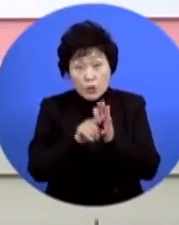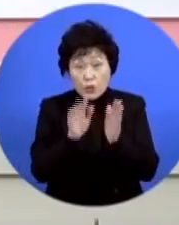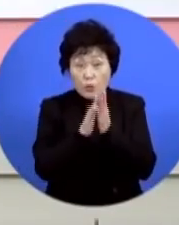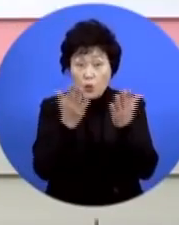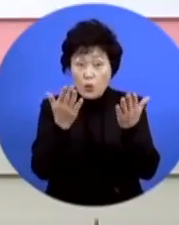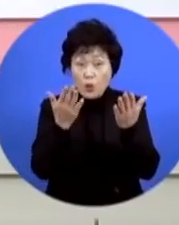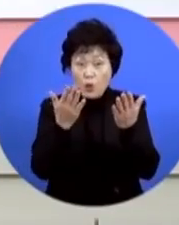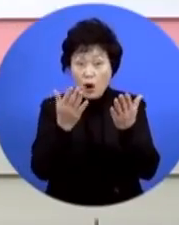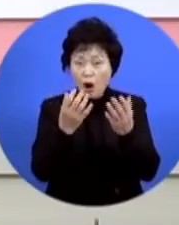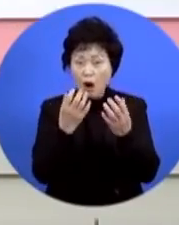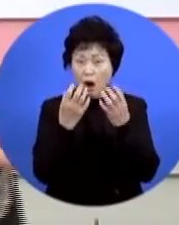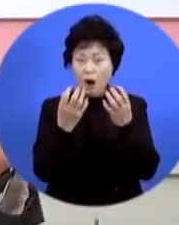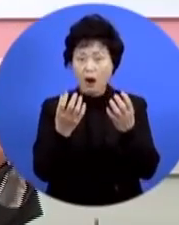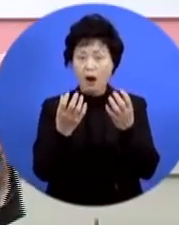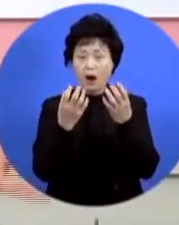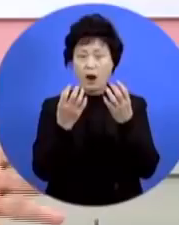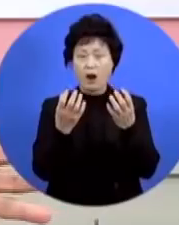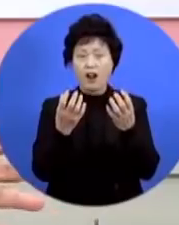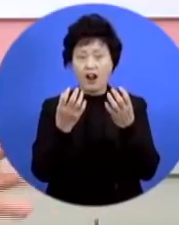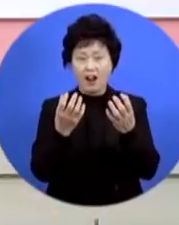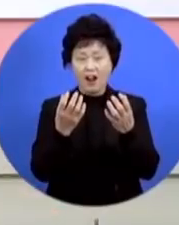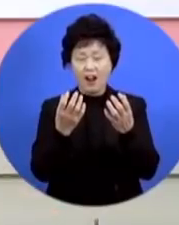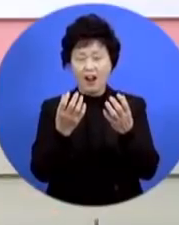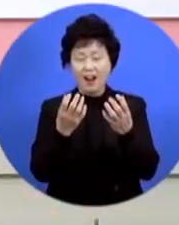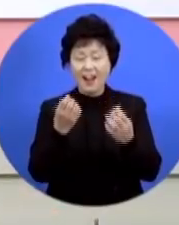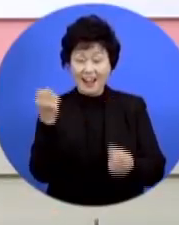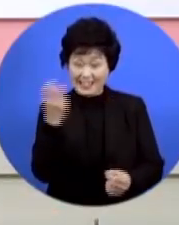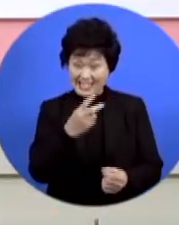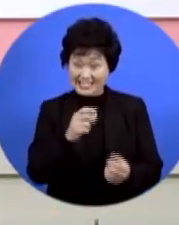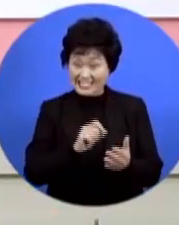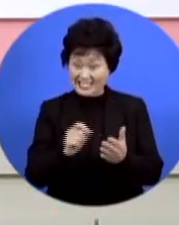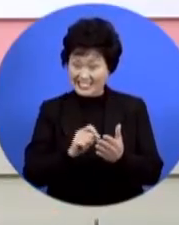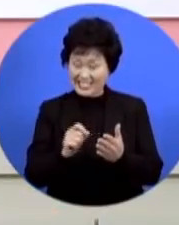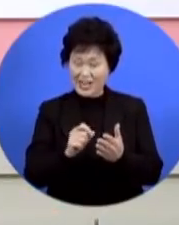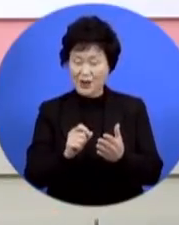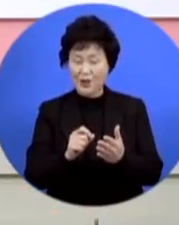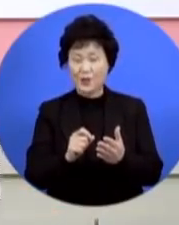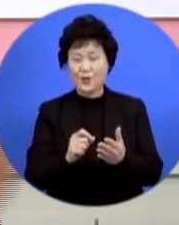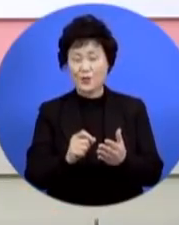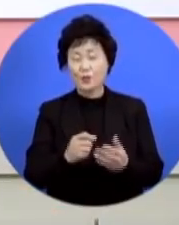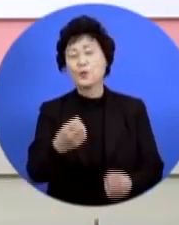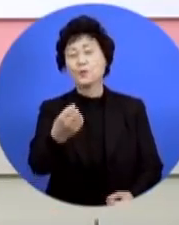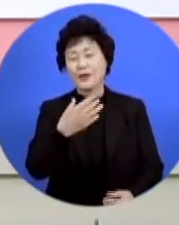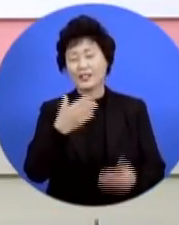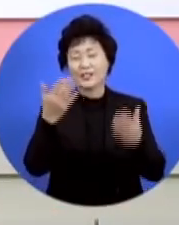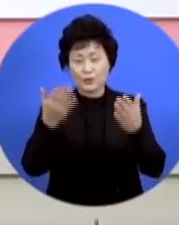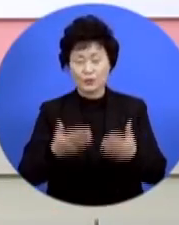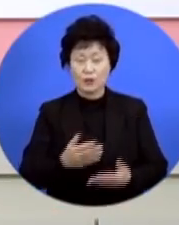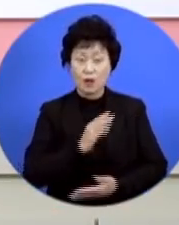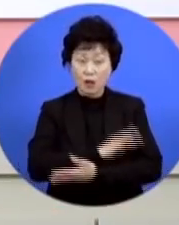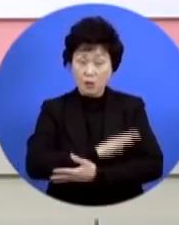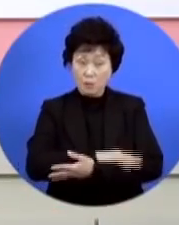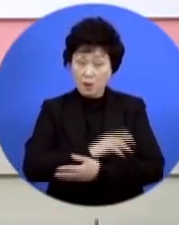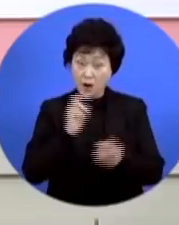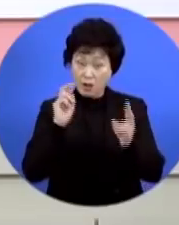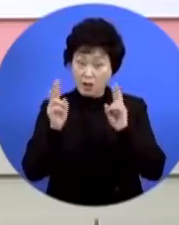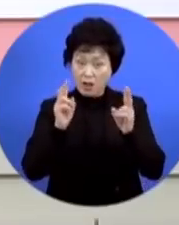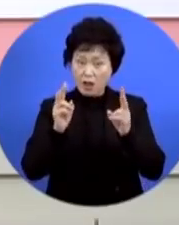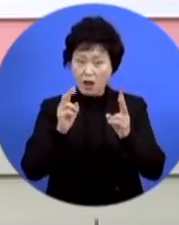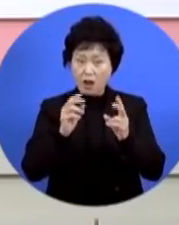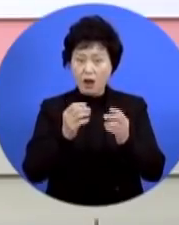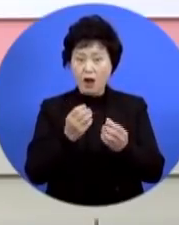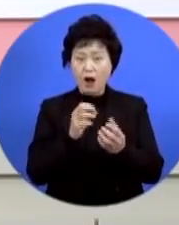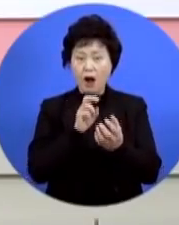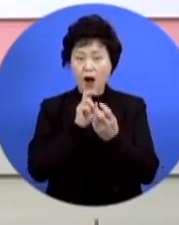그러면서 교보문고에서는 이제 기독교 섹션을 또 만들어줬어요. 예. 그러면서 출판사에서도 놀래고 그래서 저도